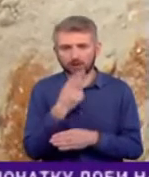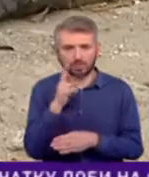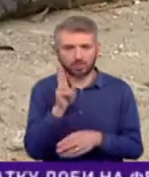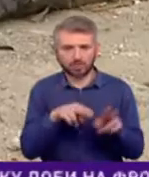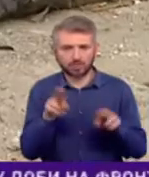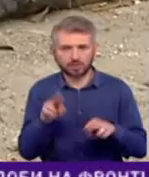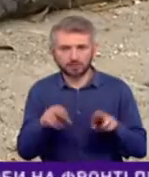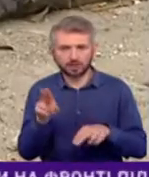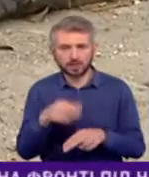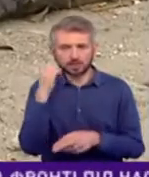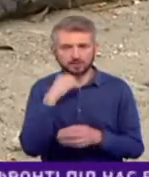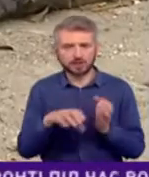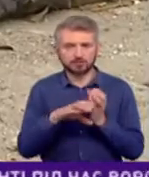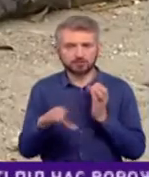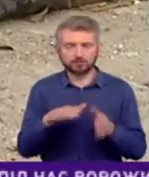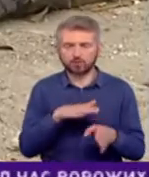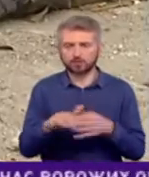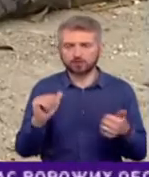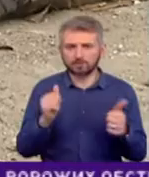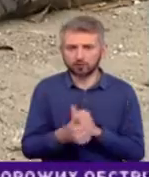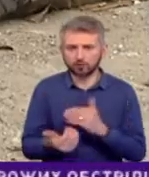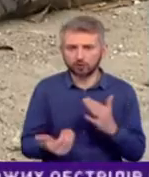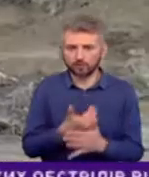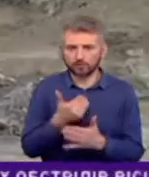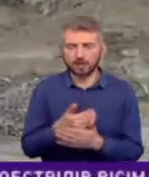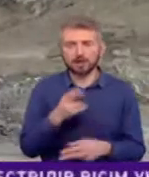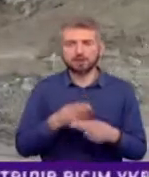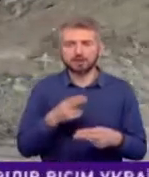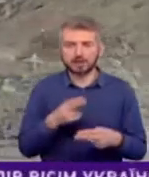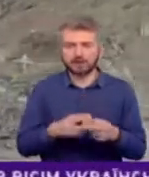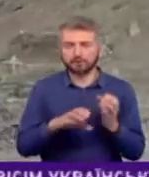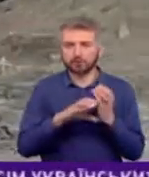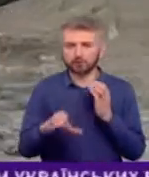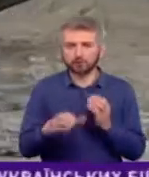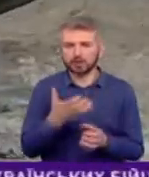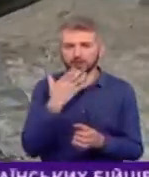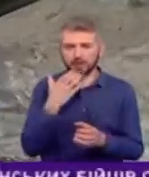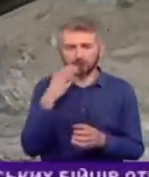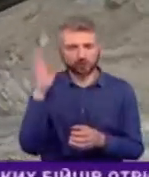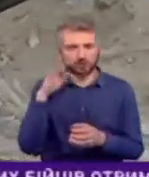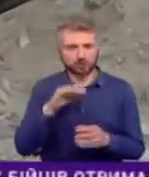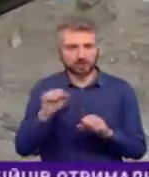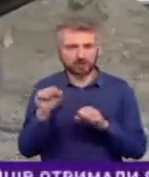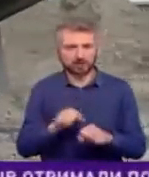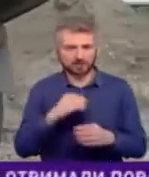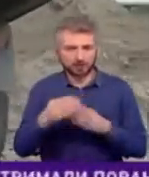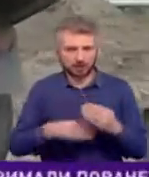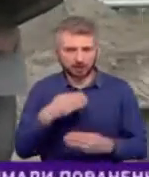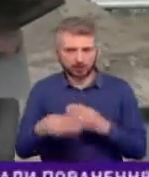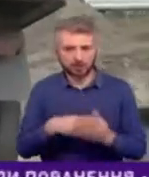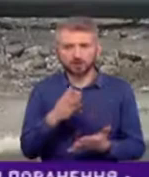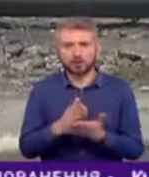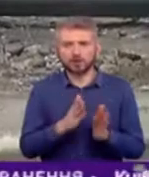зношені теплокомунікації повністю замінюють новими – металевими трубами з тепло- і гідроізоляцією. Вони оснащені